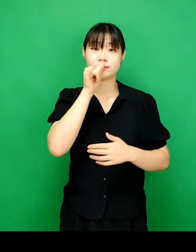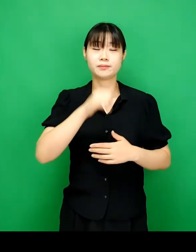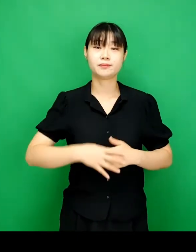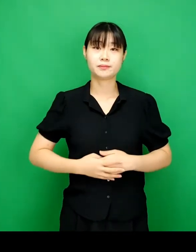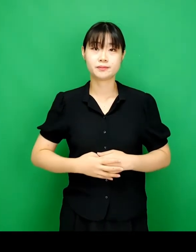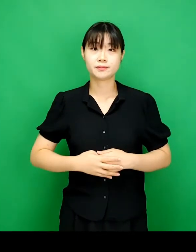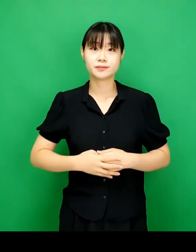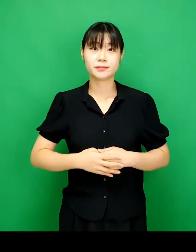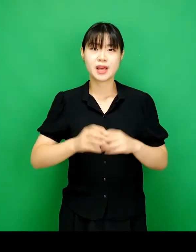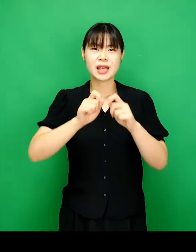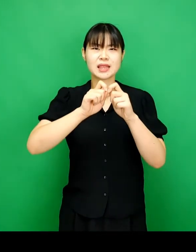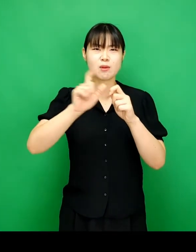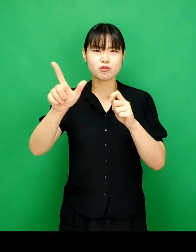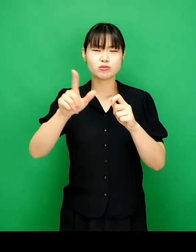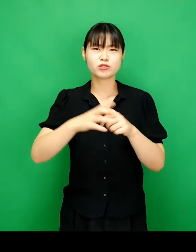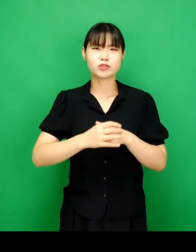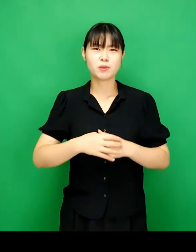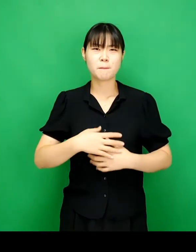방법이 있습니다.